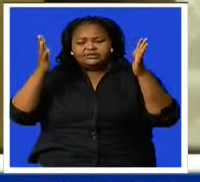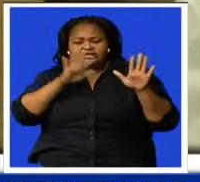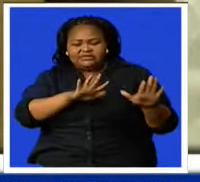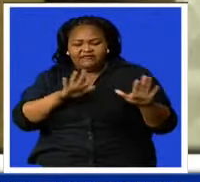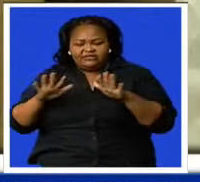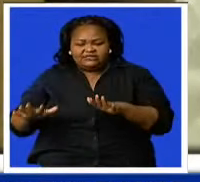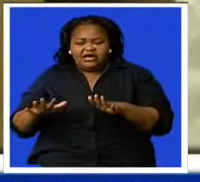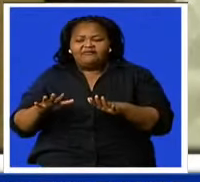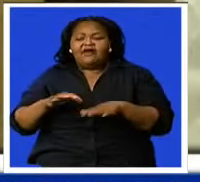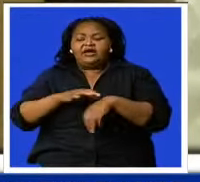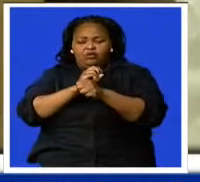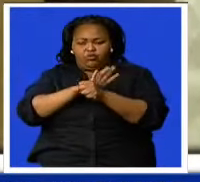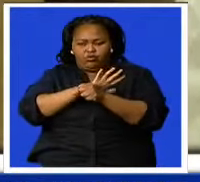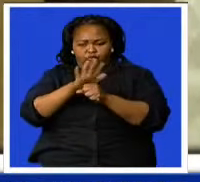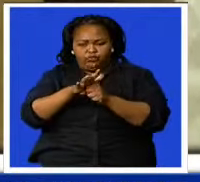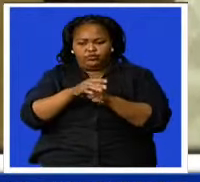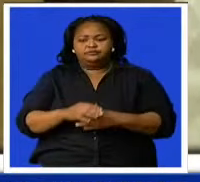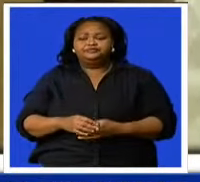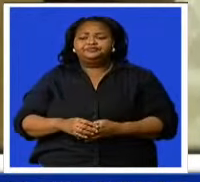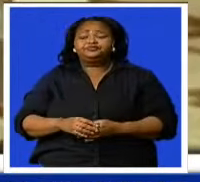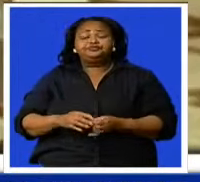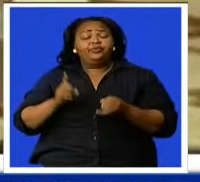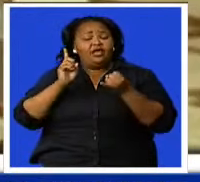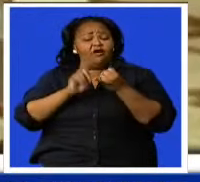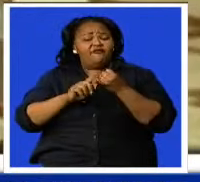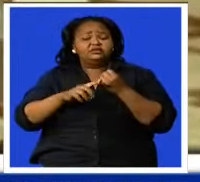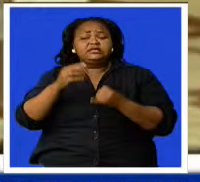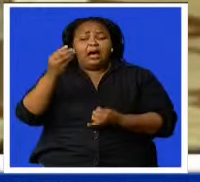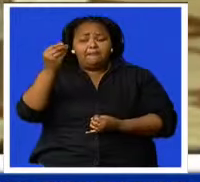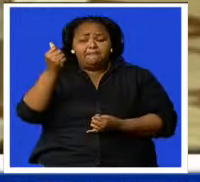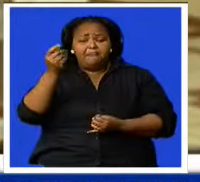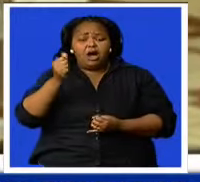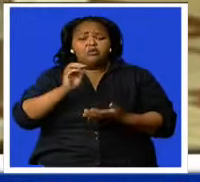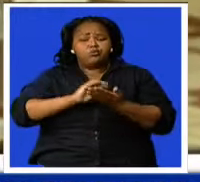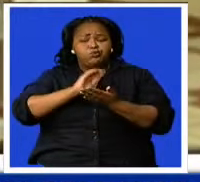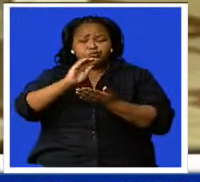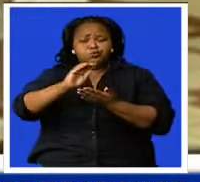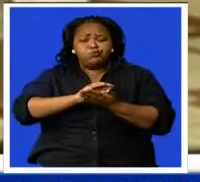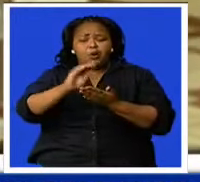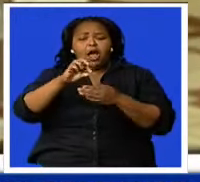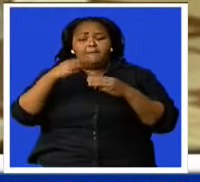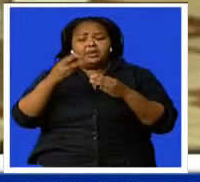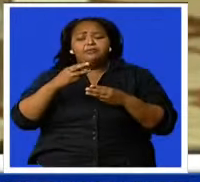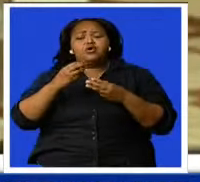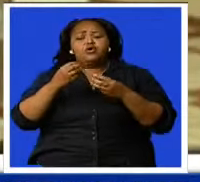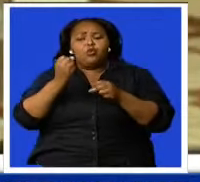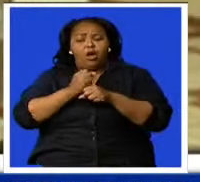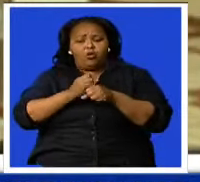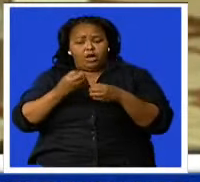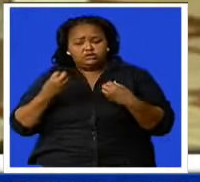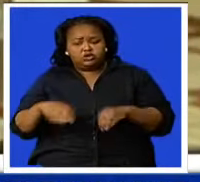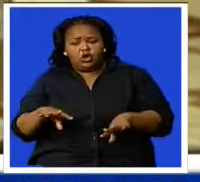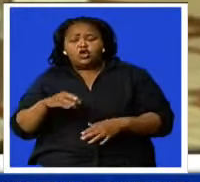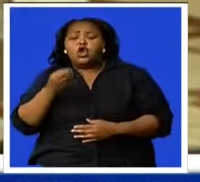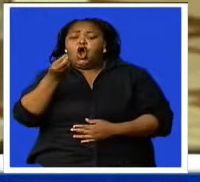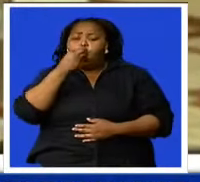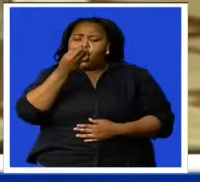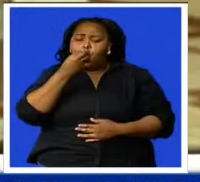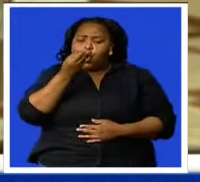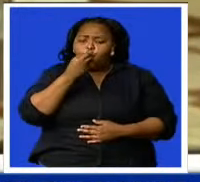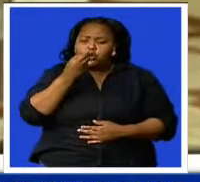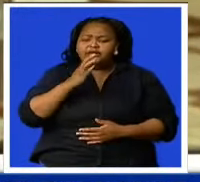ekhathi imali lebeyinikezwa labadendwe emisebentini, kudla kanye nemali yokuhlangabeta